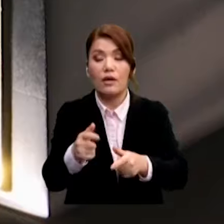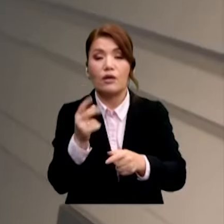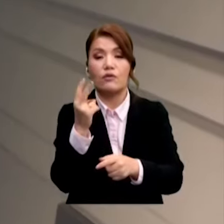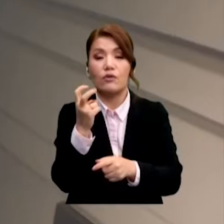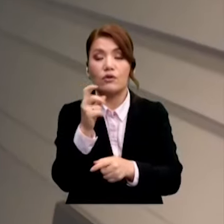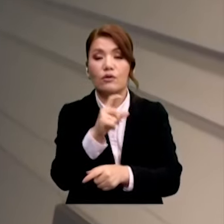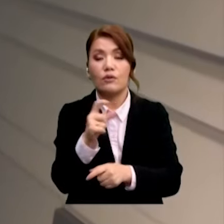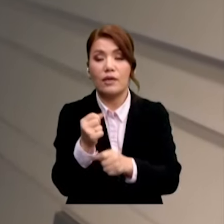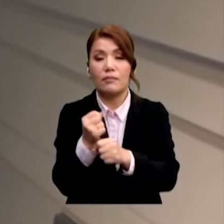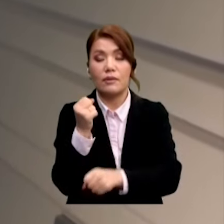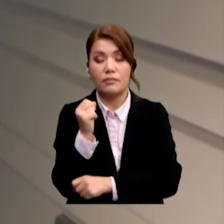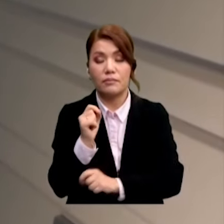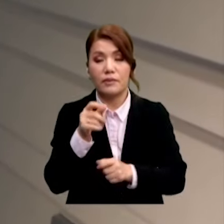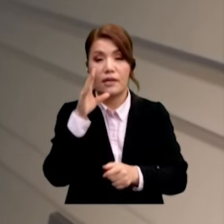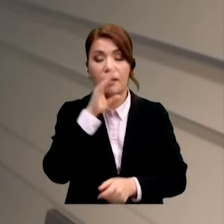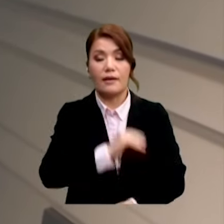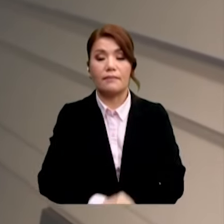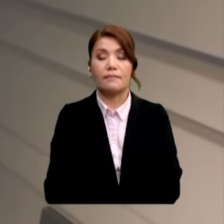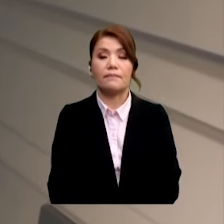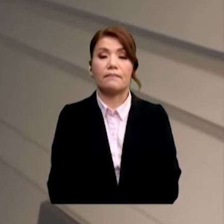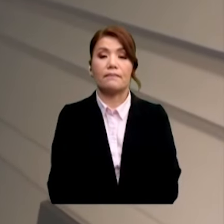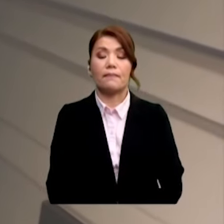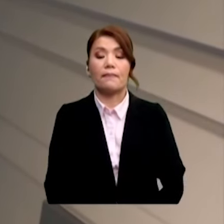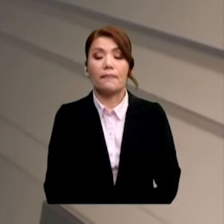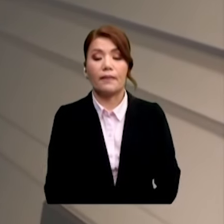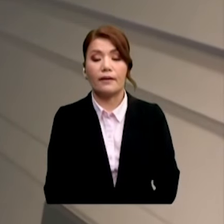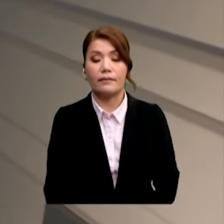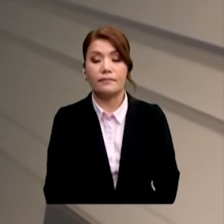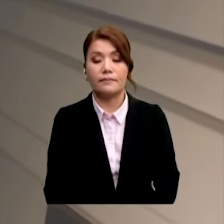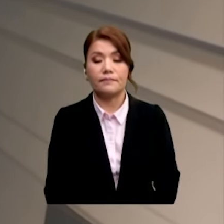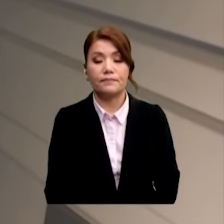трудоустроены больше 200 казахстанцев. Амина Абдрахманова, Даурен Хаджибаев, Атамекен Бизнес.